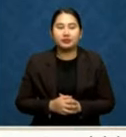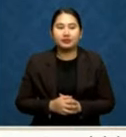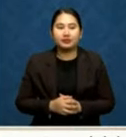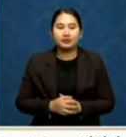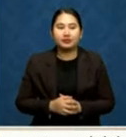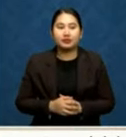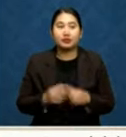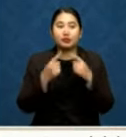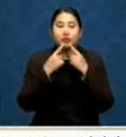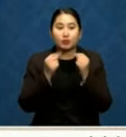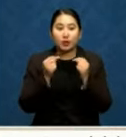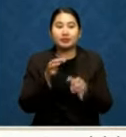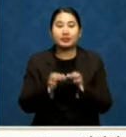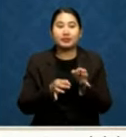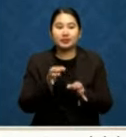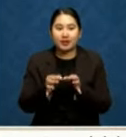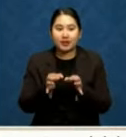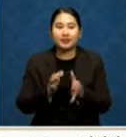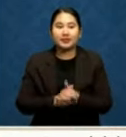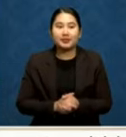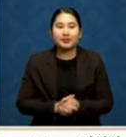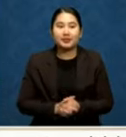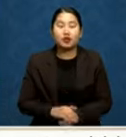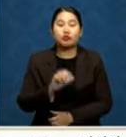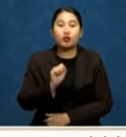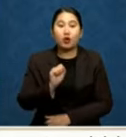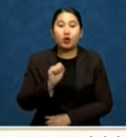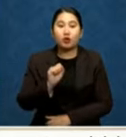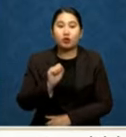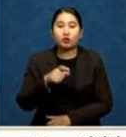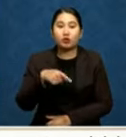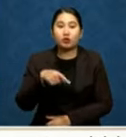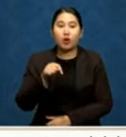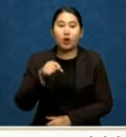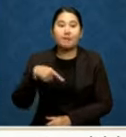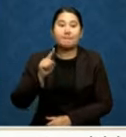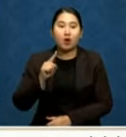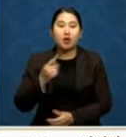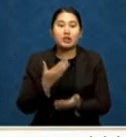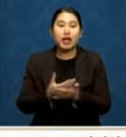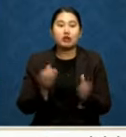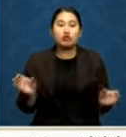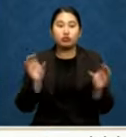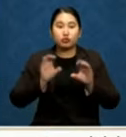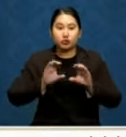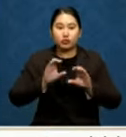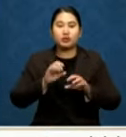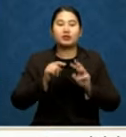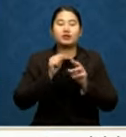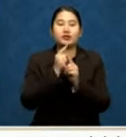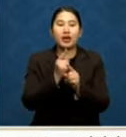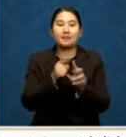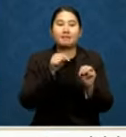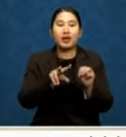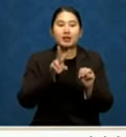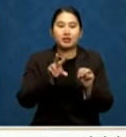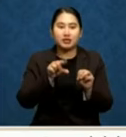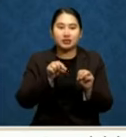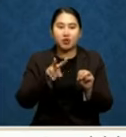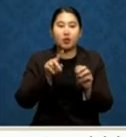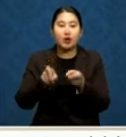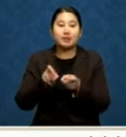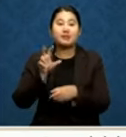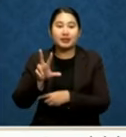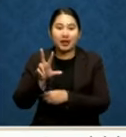ผมขอตอบอย่างนี้ครับว่าสทป.นะครับได้มีการร่วมทุนตามมาตราที่22วงเล็บ3นะครับ